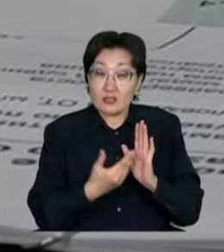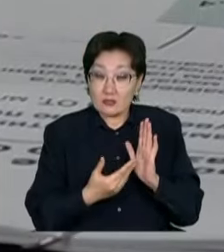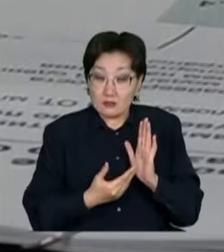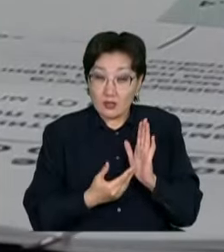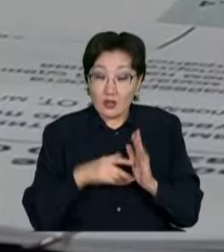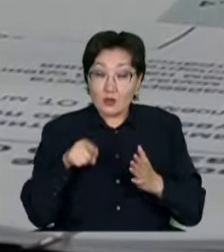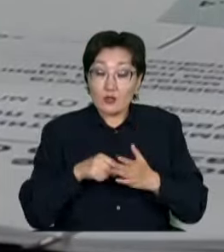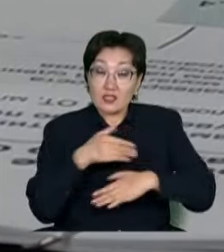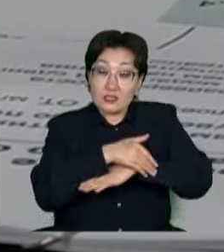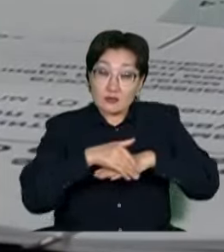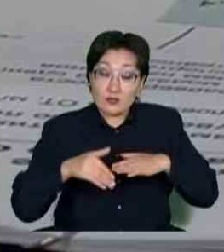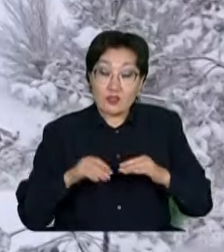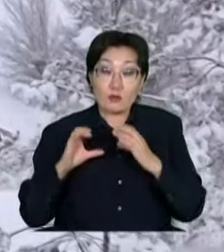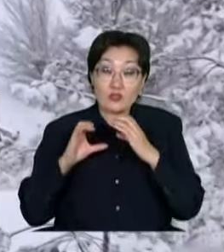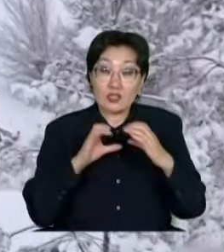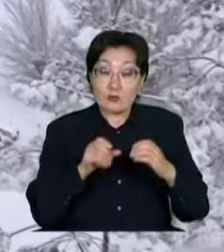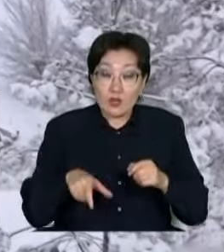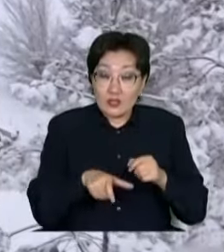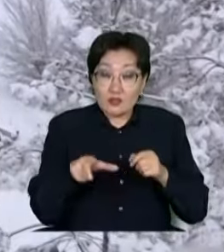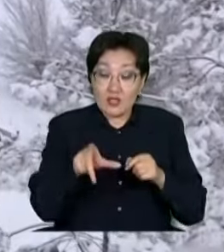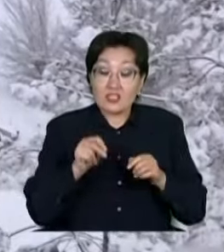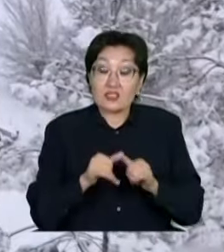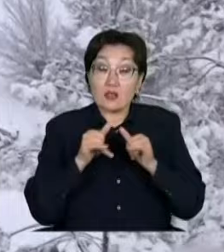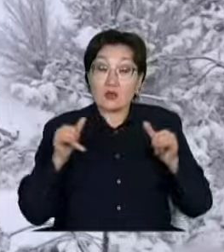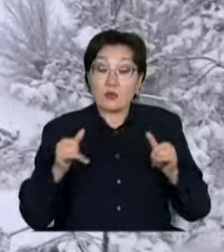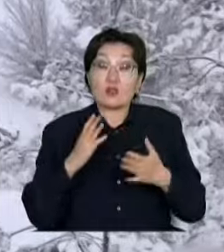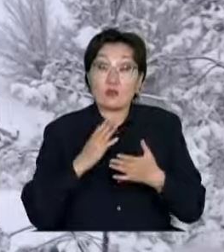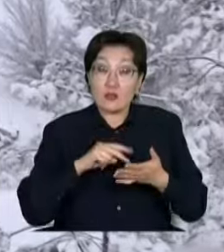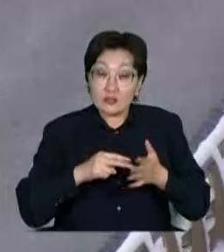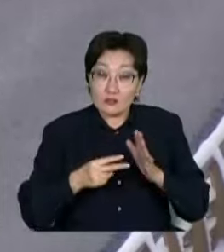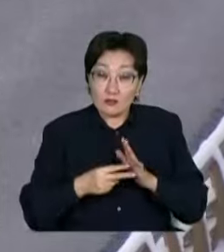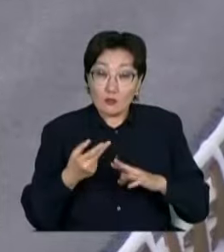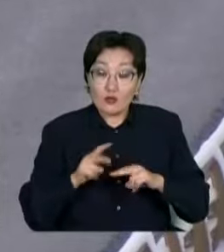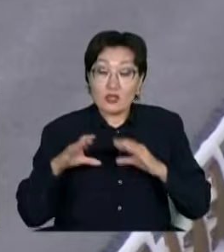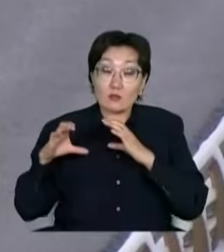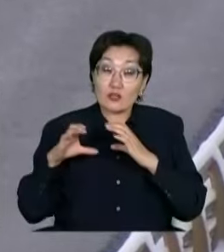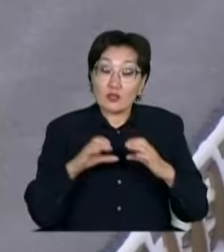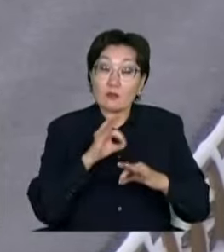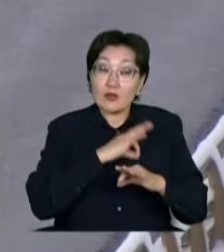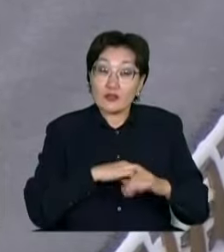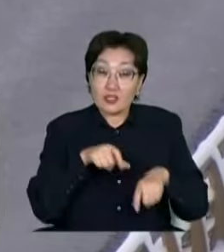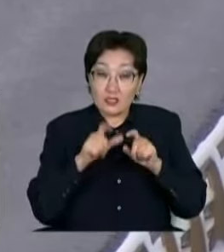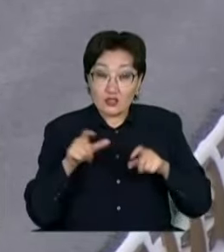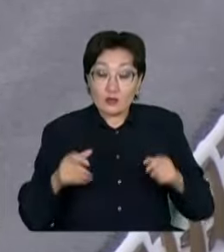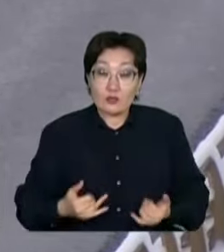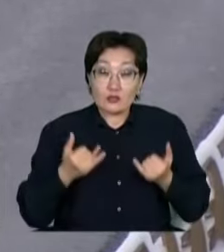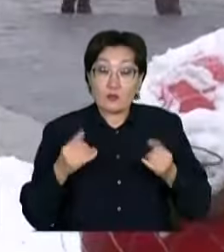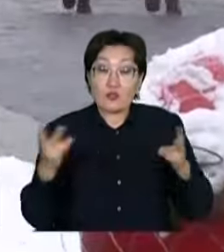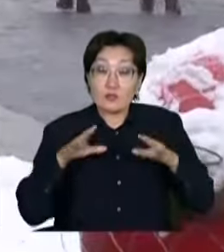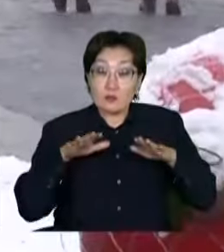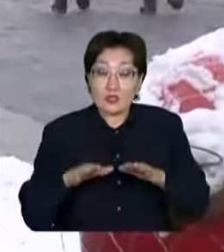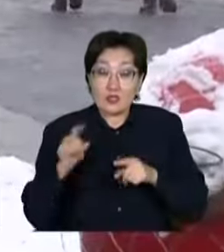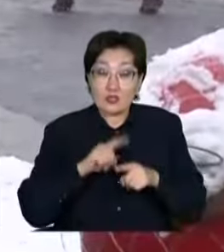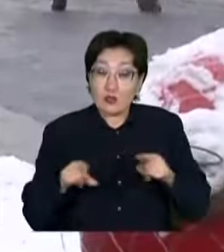Сондай-ақ қала көшелерінде автобус жолақтарының санын көбейту де көзделіп отыр. Бұл қоғамдық көлікті пайдалан атын жолаушылар үшін діттеген жеріне